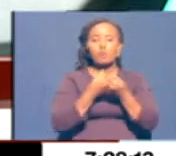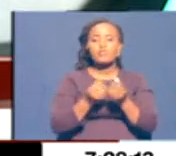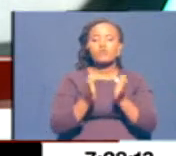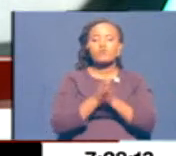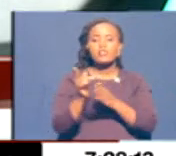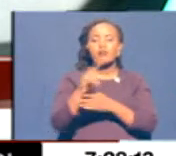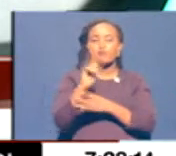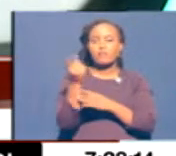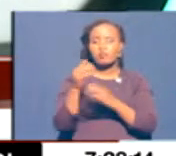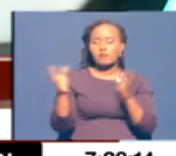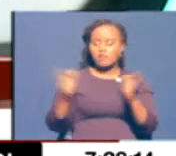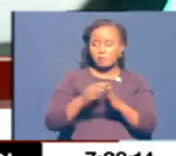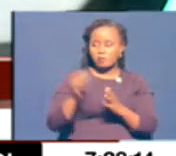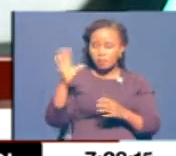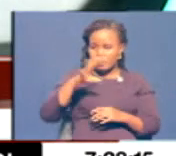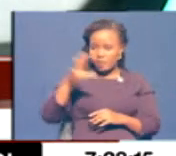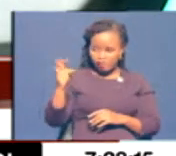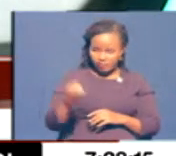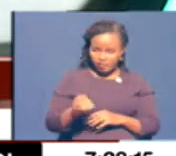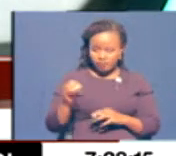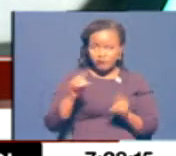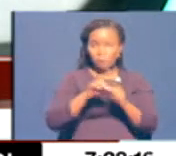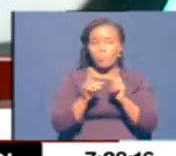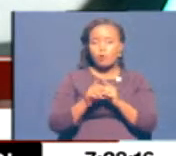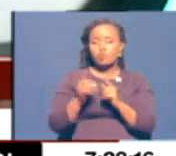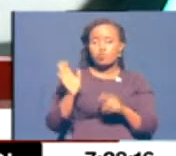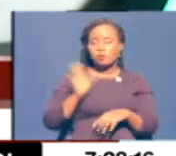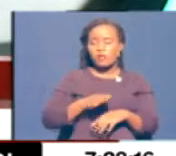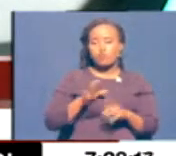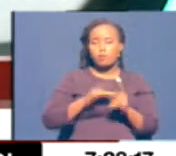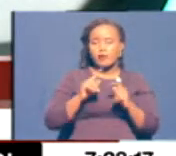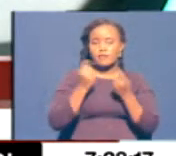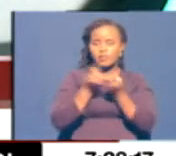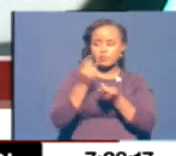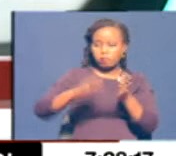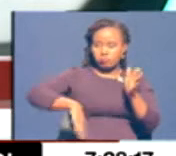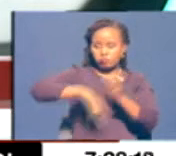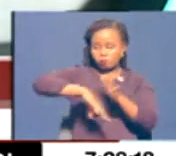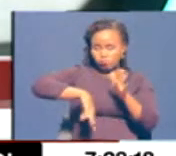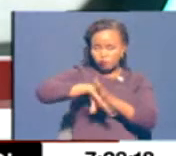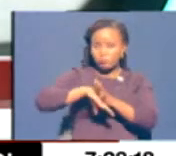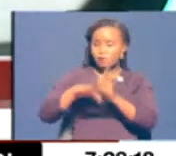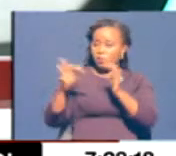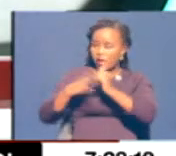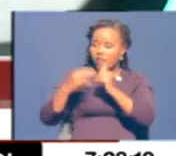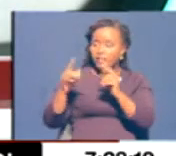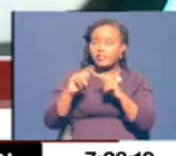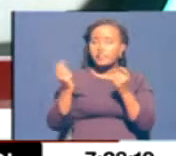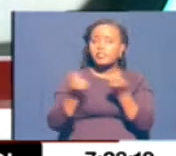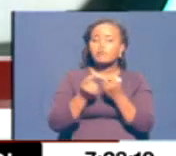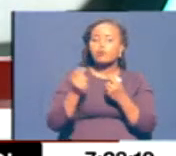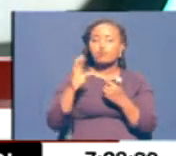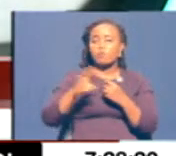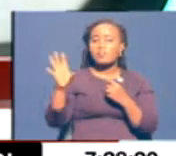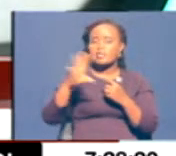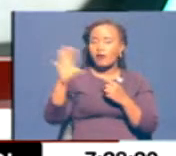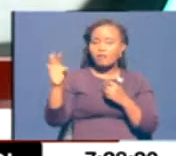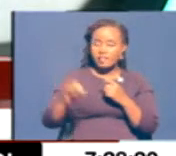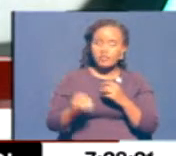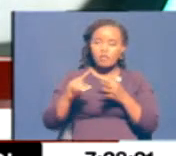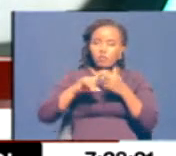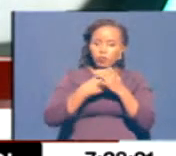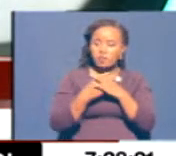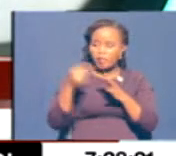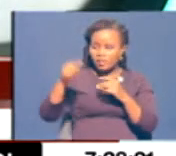cha klabu bingwa barani Afrika upande wa kinadada. Timu 8 kutoka eneo la Afrika Mashariki zitashiriki mashindano hayo kuanzia siku ya Jumapili